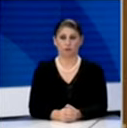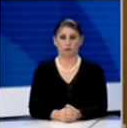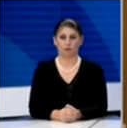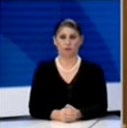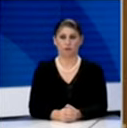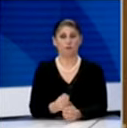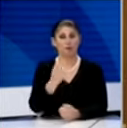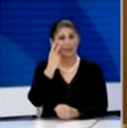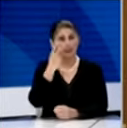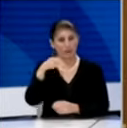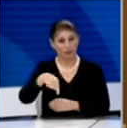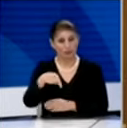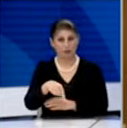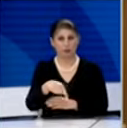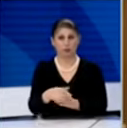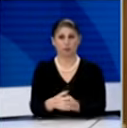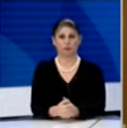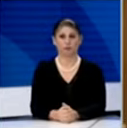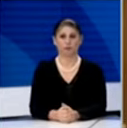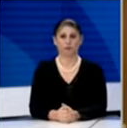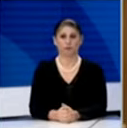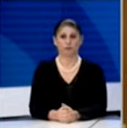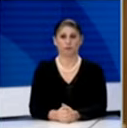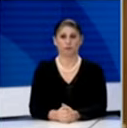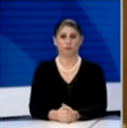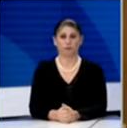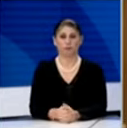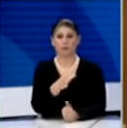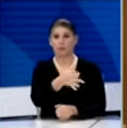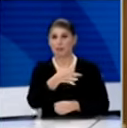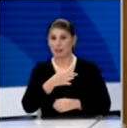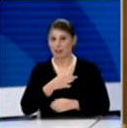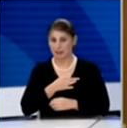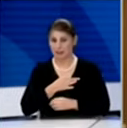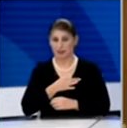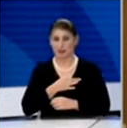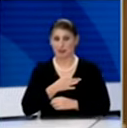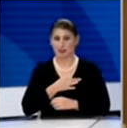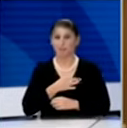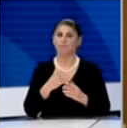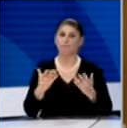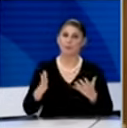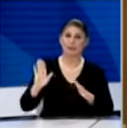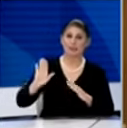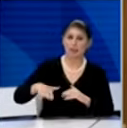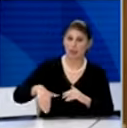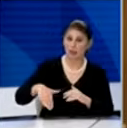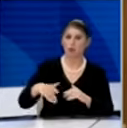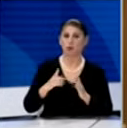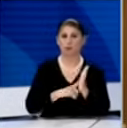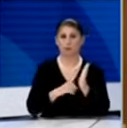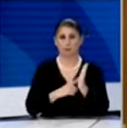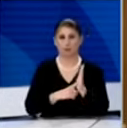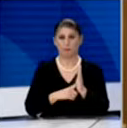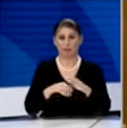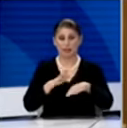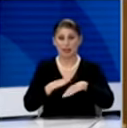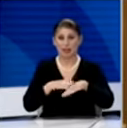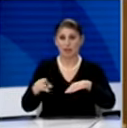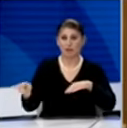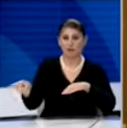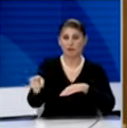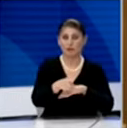Σας είδα και σήμερα να μας λέτε ότι τελικώς πρέπει να φταίνε αυτοί